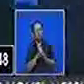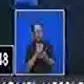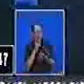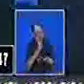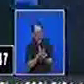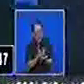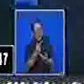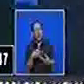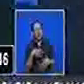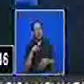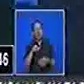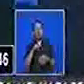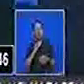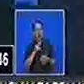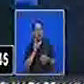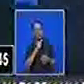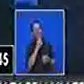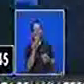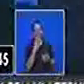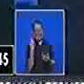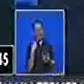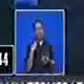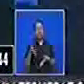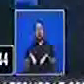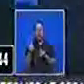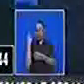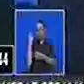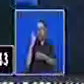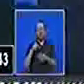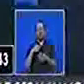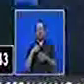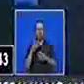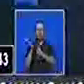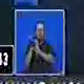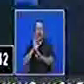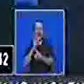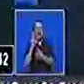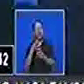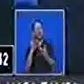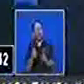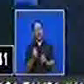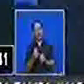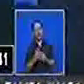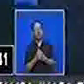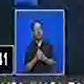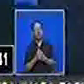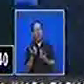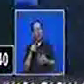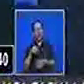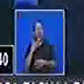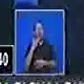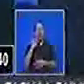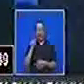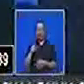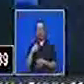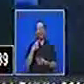Yang ketiga, bangunan di atasnya mesti kita kurangi. Yang keempat, sumber air tanah harus dikurangi. Saya terima kasih beberapa kabupaten kota